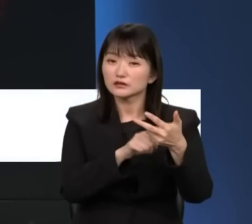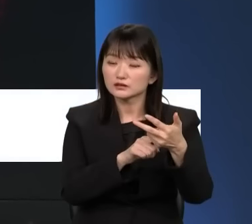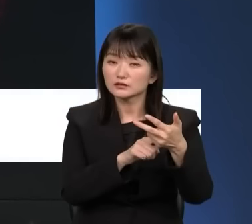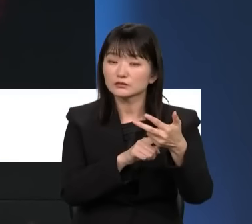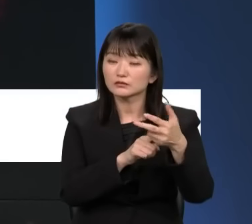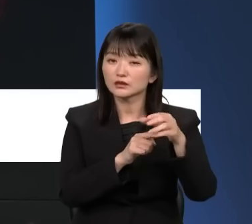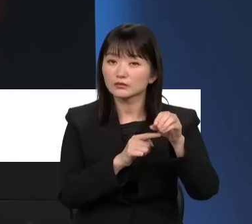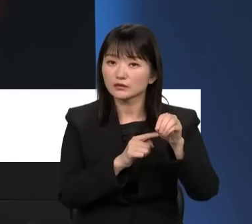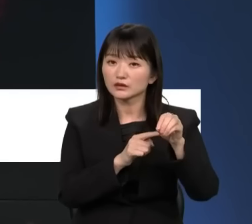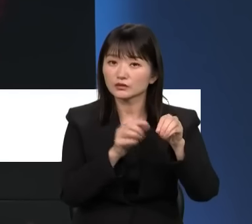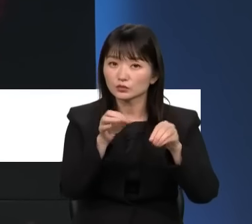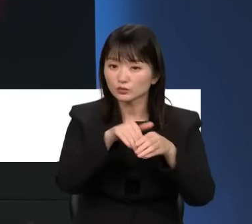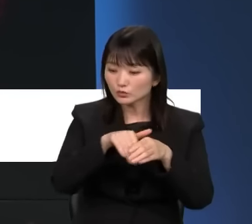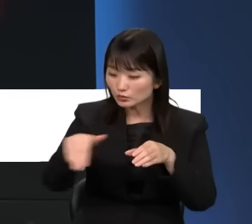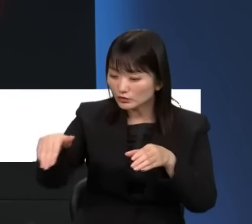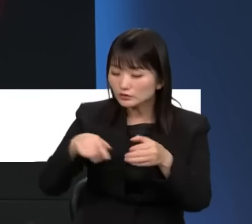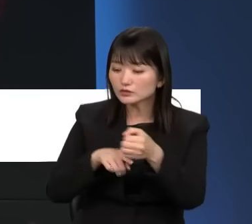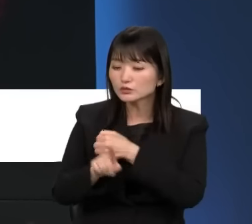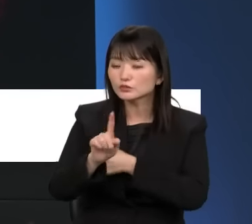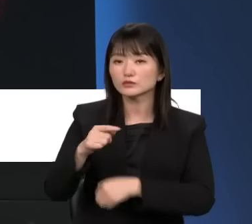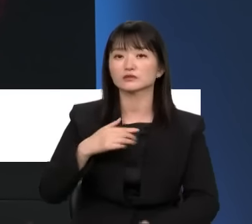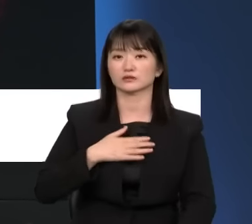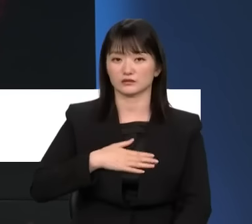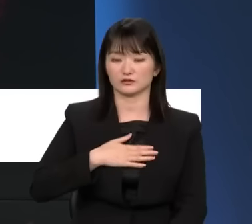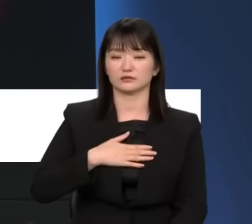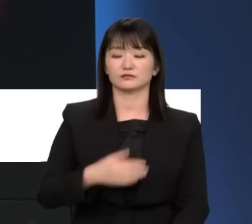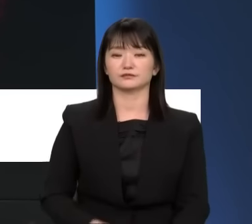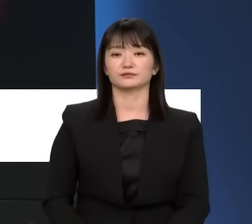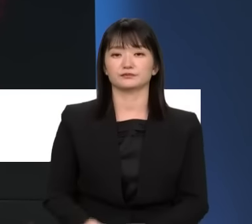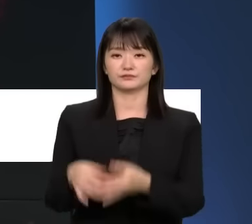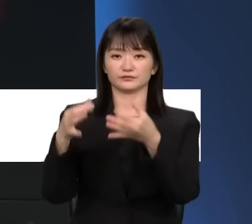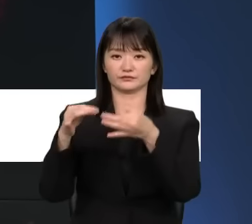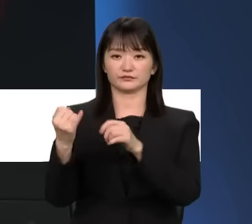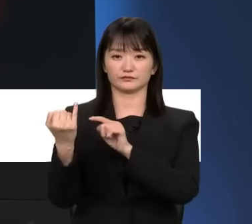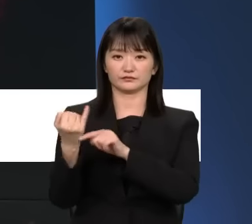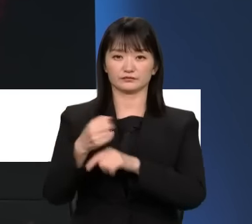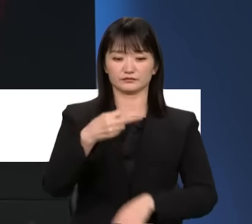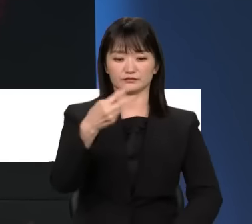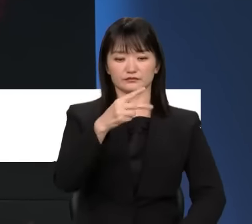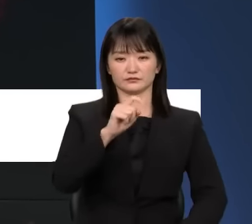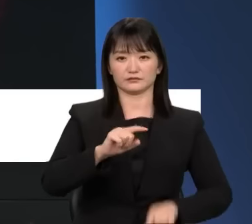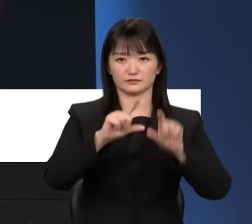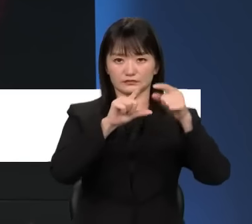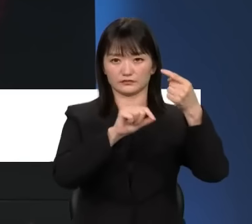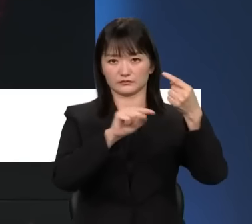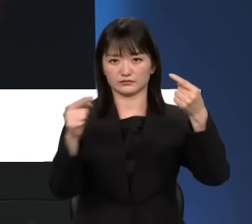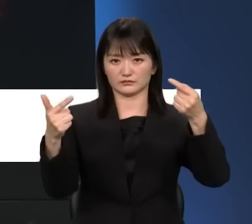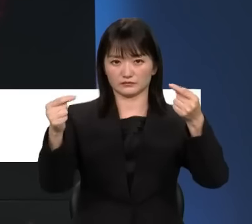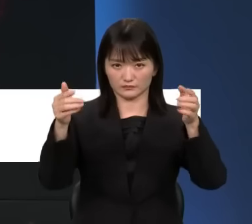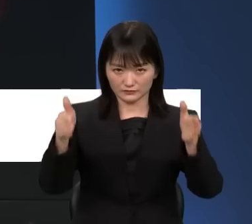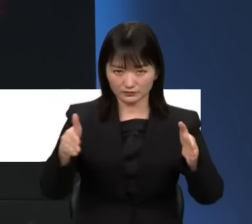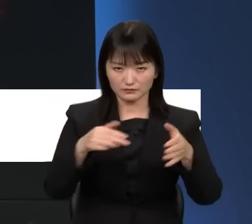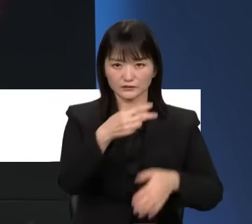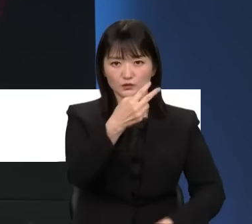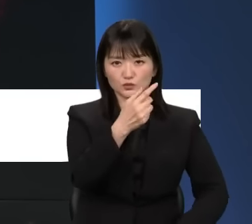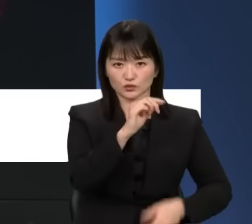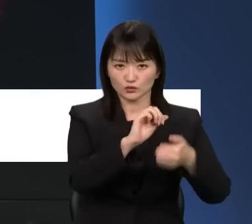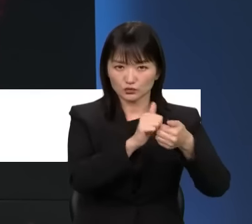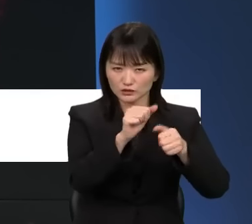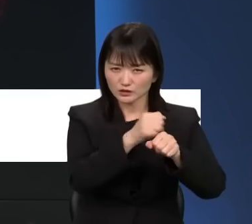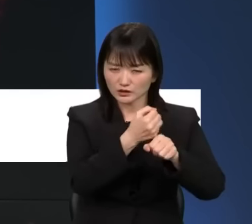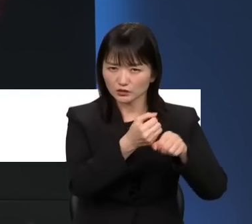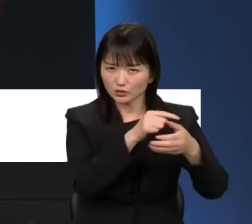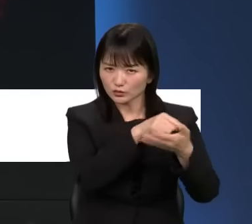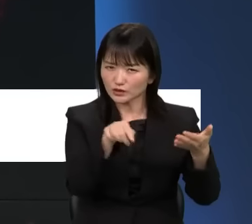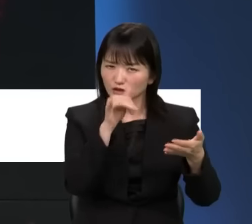돈이 들어왔다면 그 이유도 알고 있을 겁니다이 김여사가 2010년 상반기 정말 도이치 모터스 주식으로 손해를 본